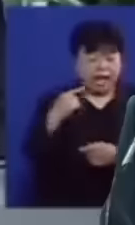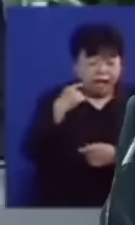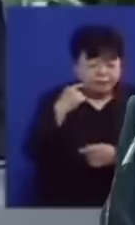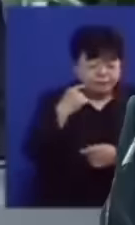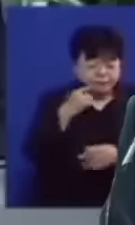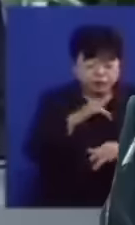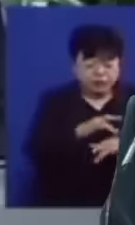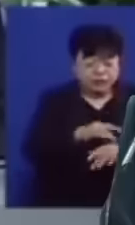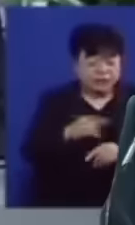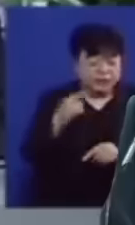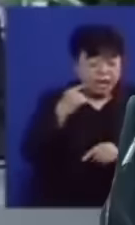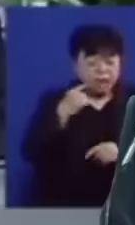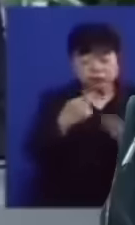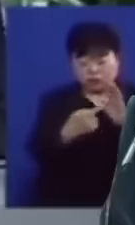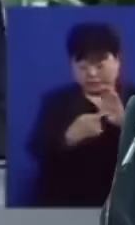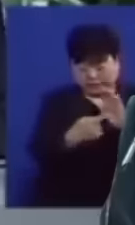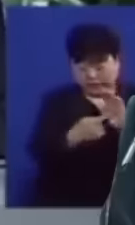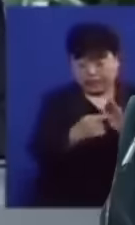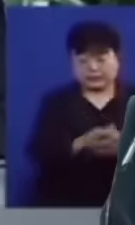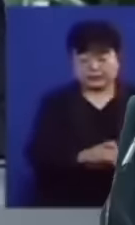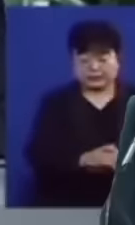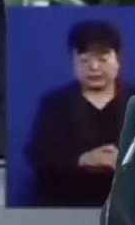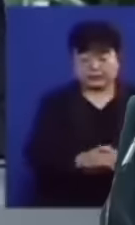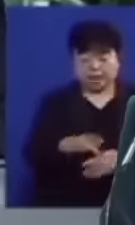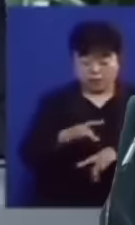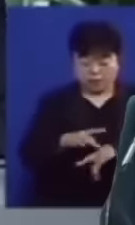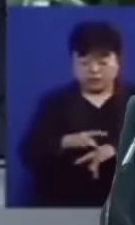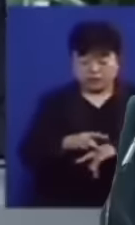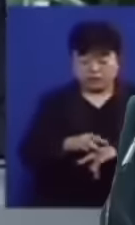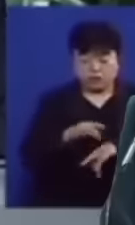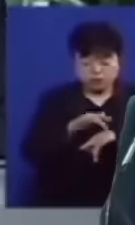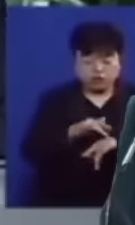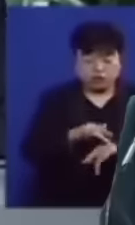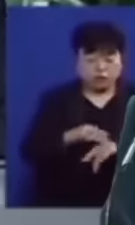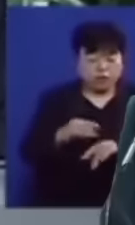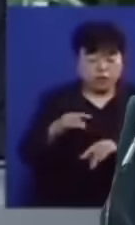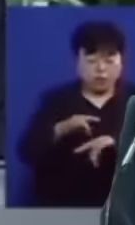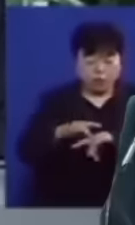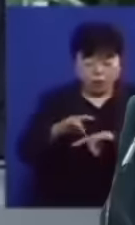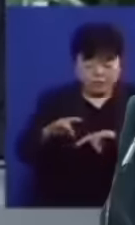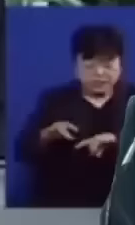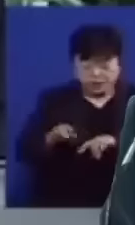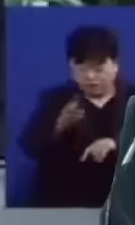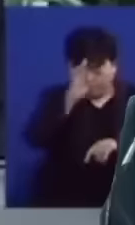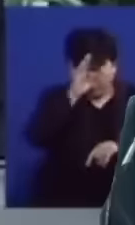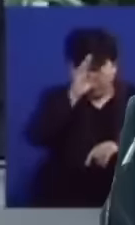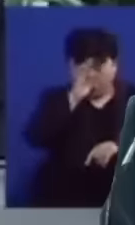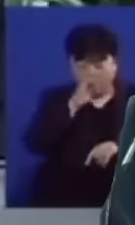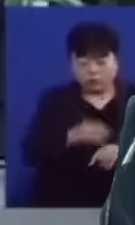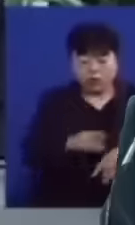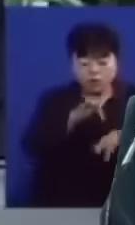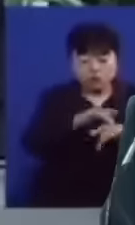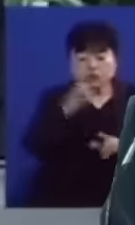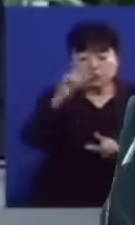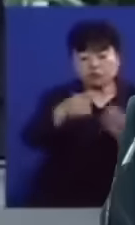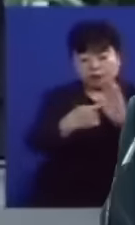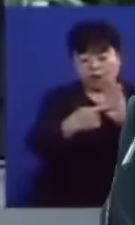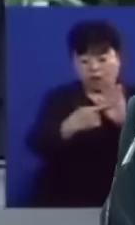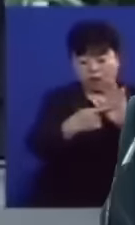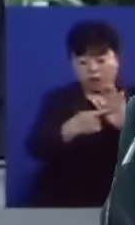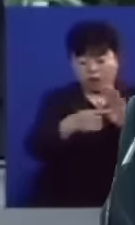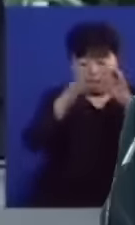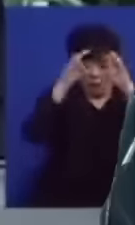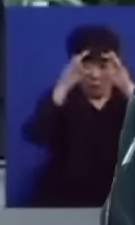귀신은 암으로 나타나고 관절염의 귀신은 관절염으로 나타나고 그 귀신이 자기 모습을 드러내는 것입니다.